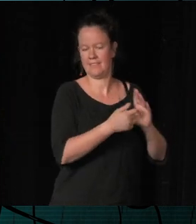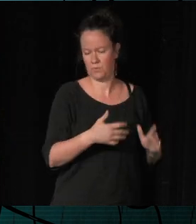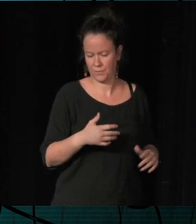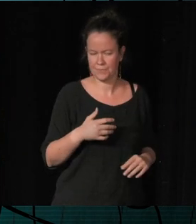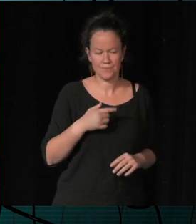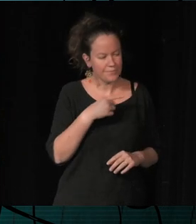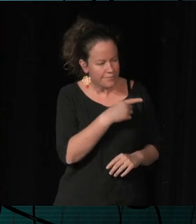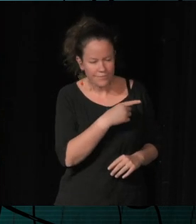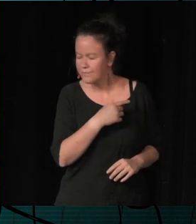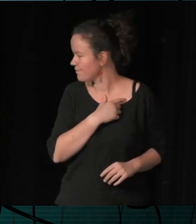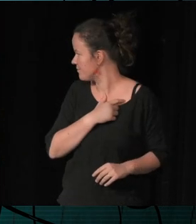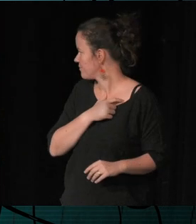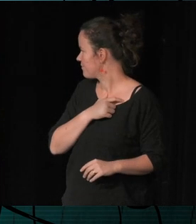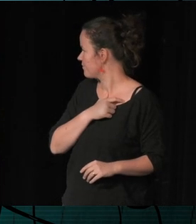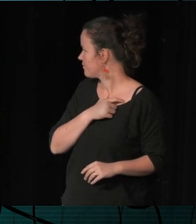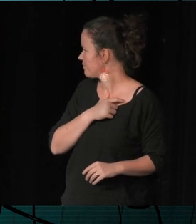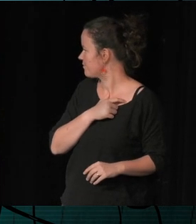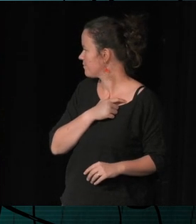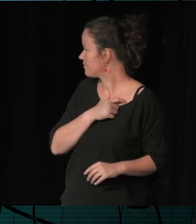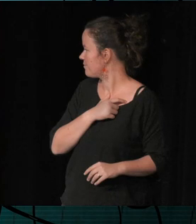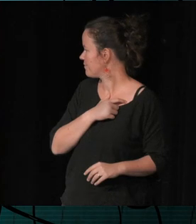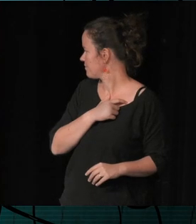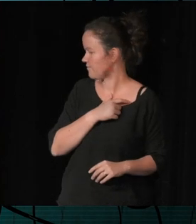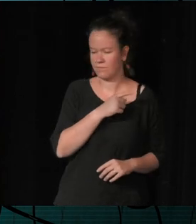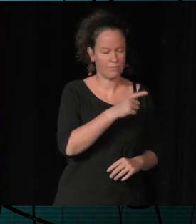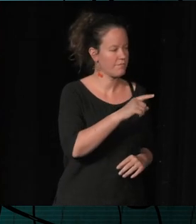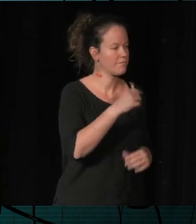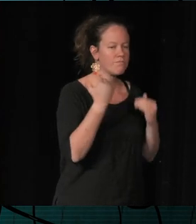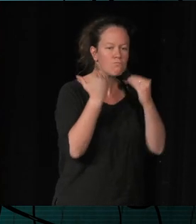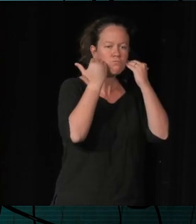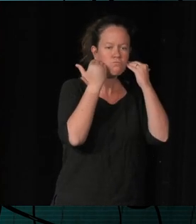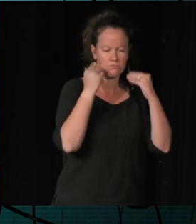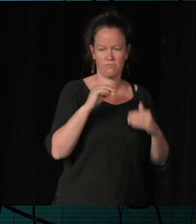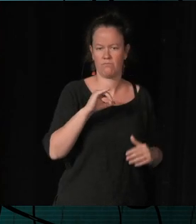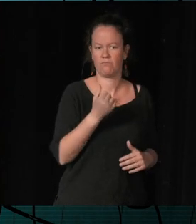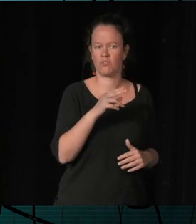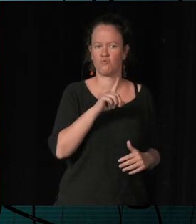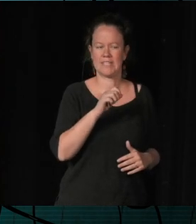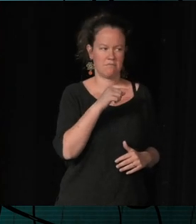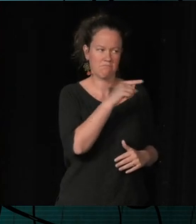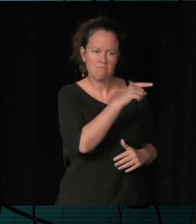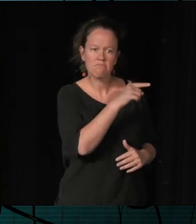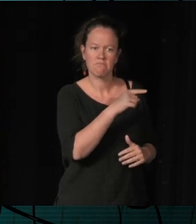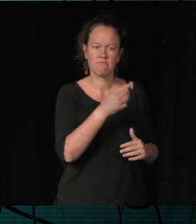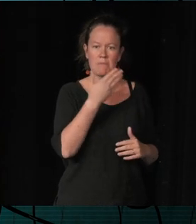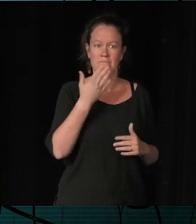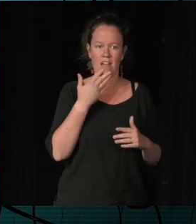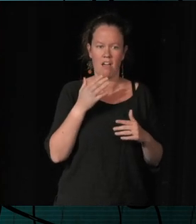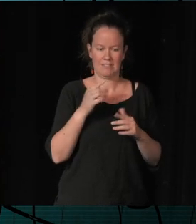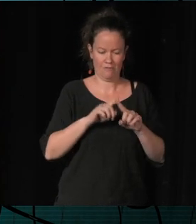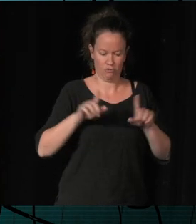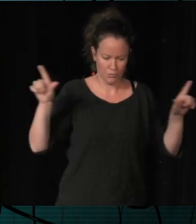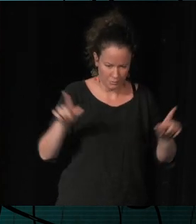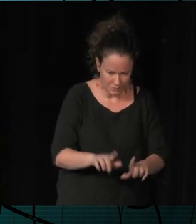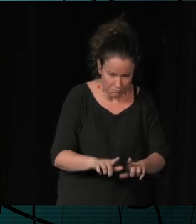Julie, toi, je crois que tu es assez férue des questions d'astronomie et du rapport entre l'infiniment petit et l'infiniment grand. Comment